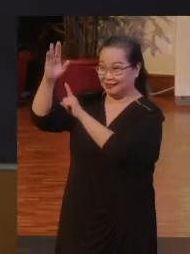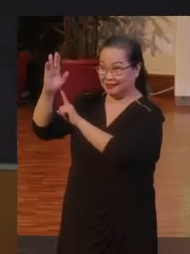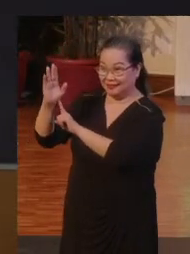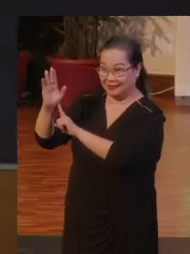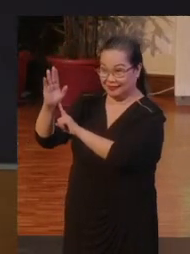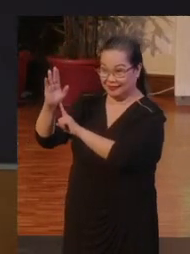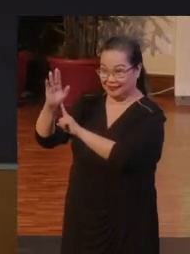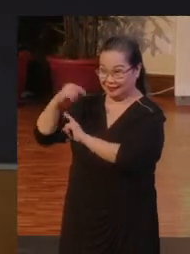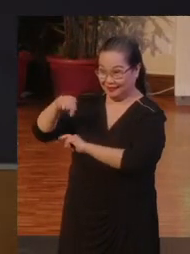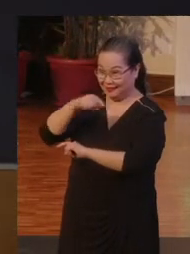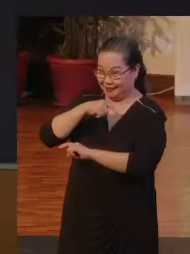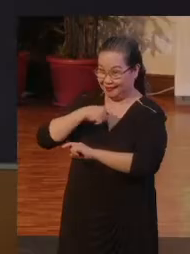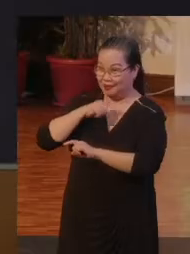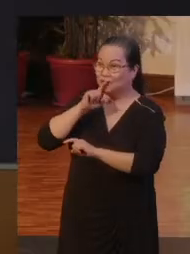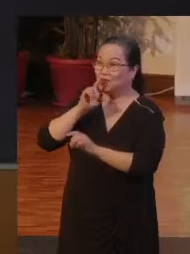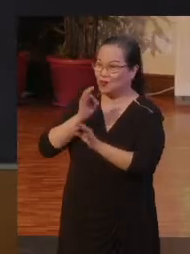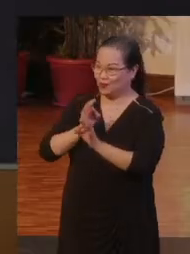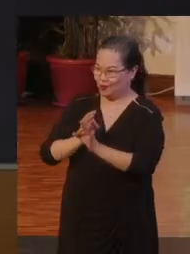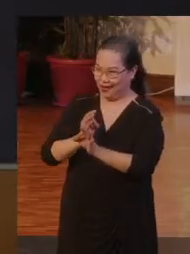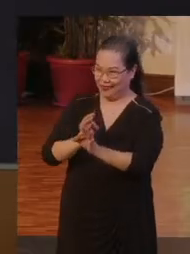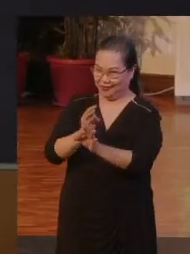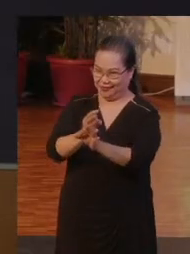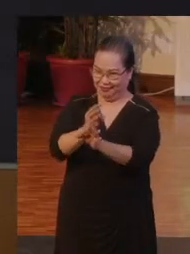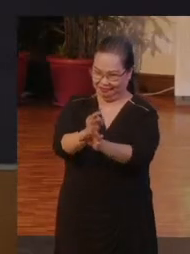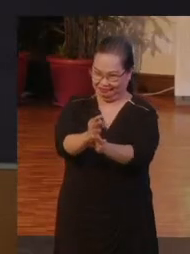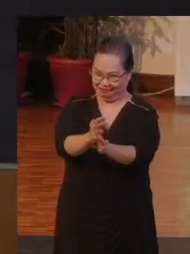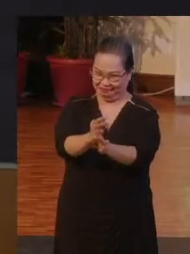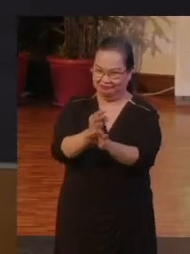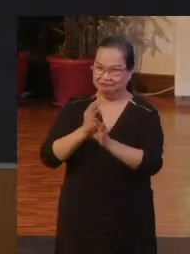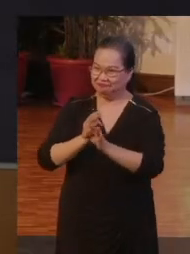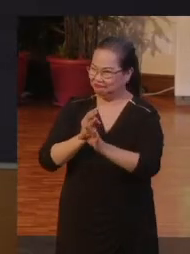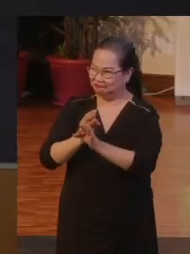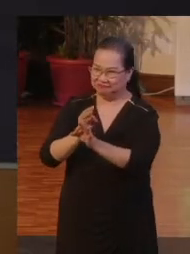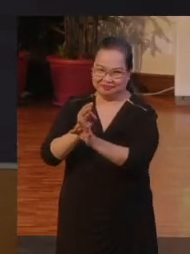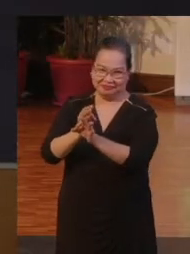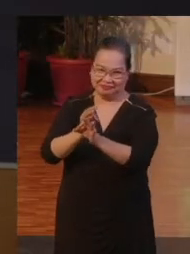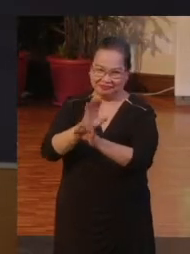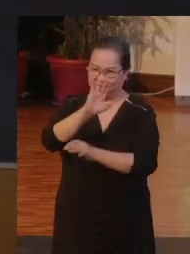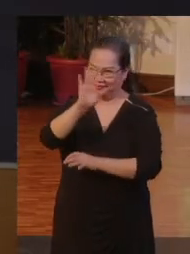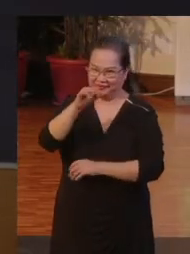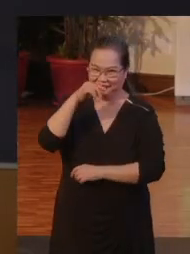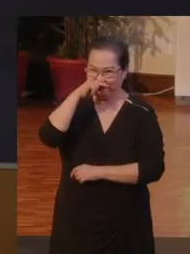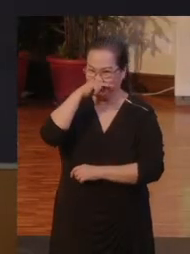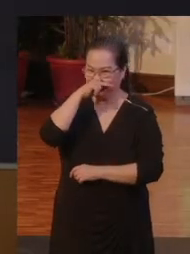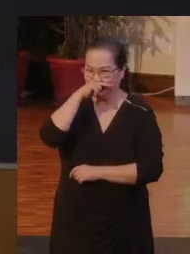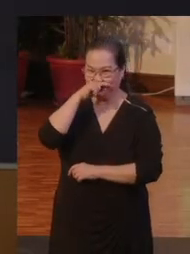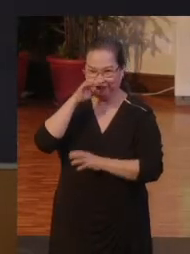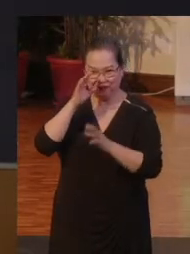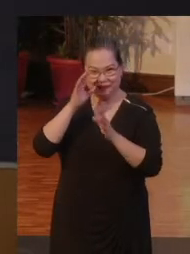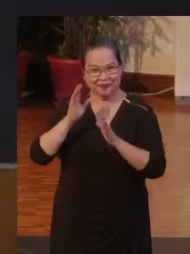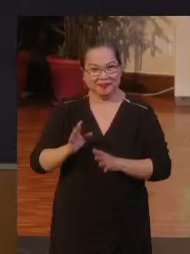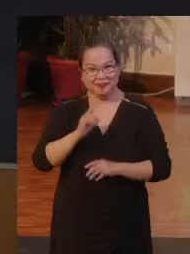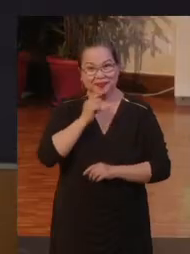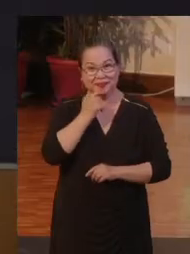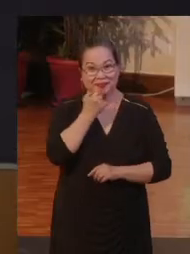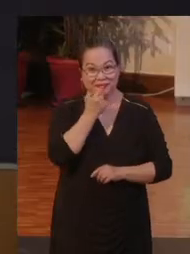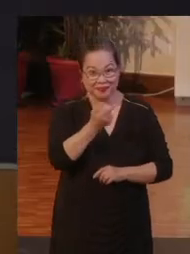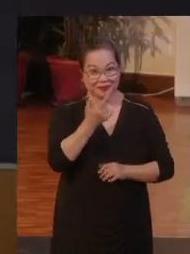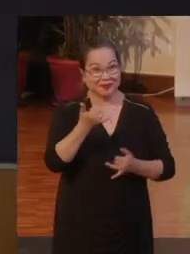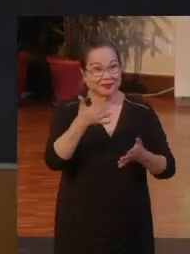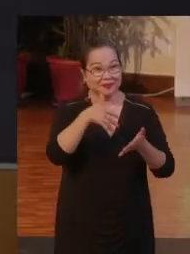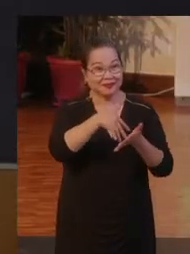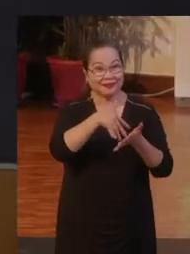natin ay tapat. Siya ay tapat. At yan ang ating pag-aaralan ngayong hapong